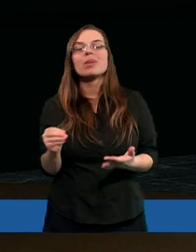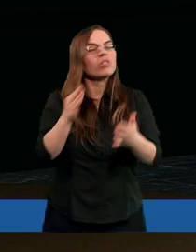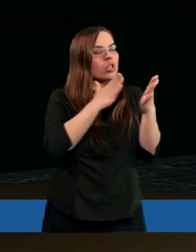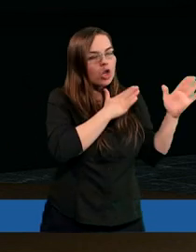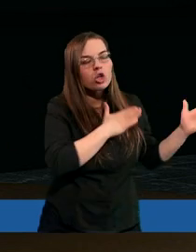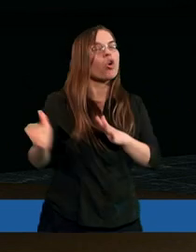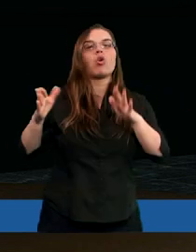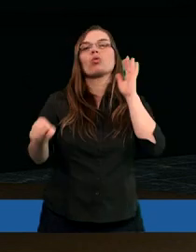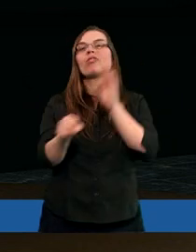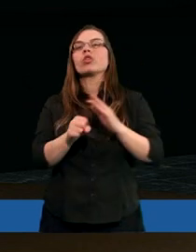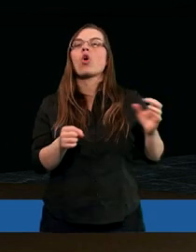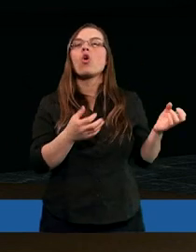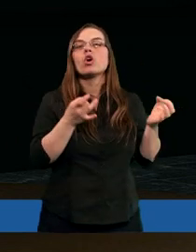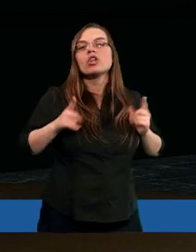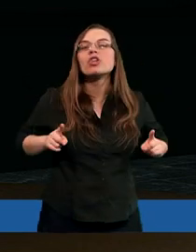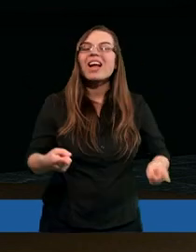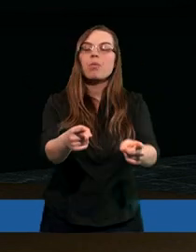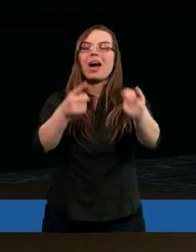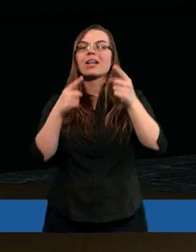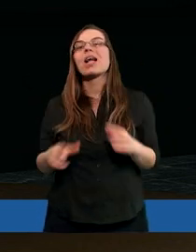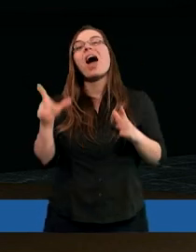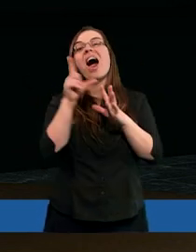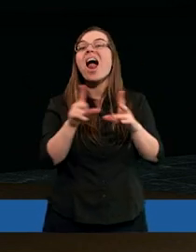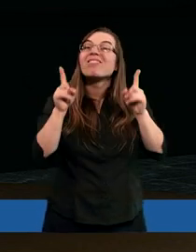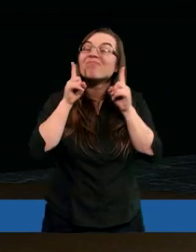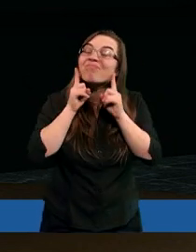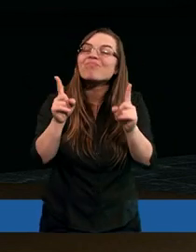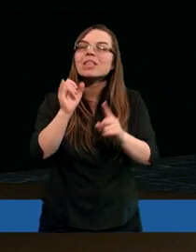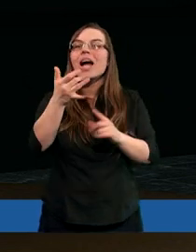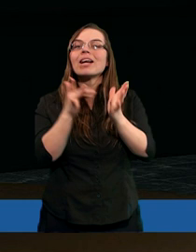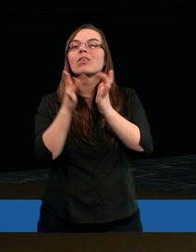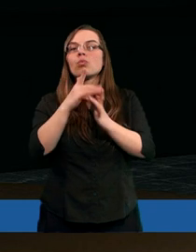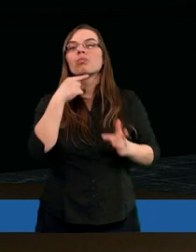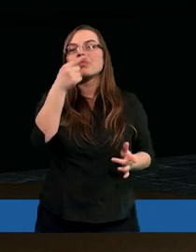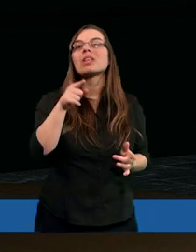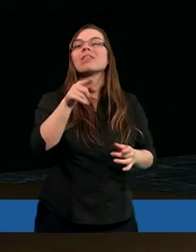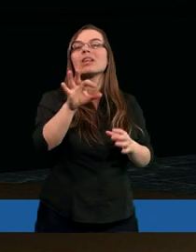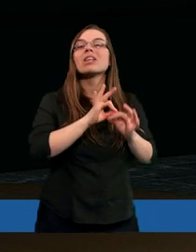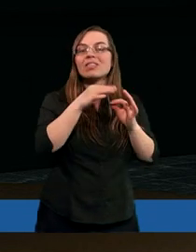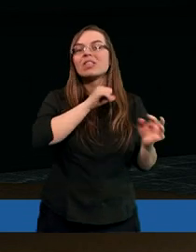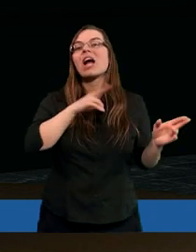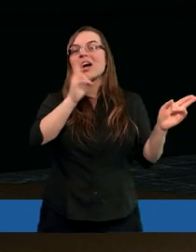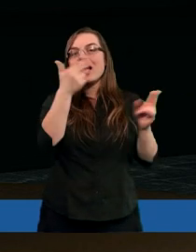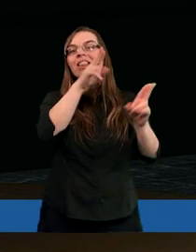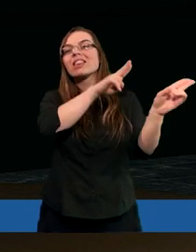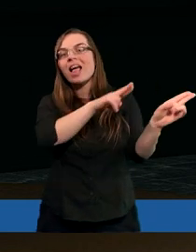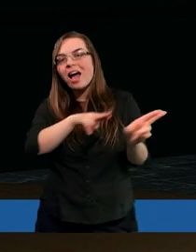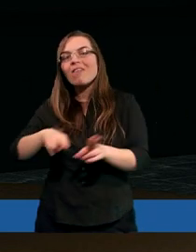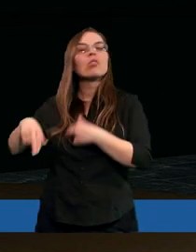gotów do działania, ale rzeczywiście tak, jak Jezus powiedział mu, ty kiedyś, gdy się nawrócisz,